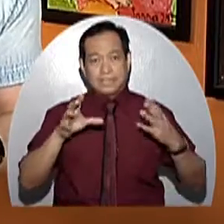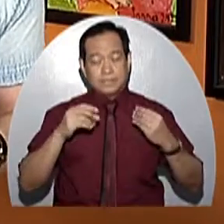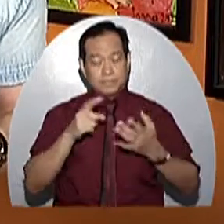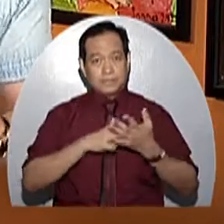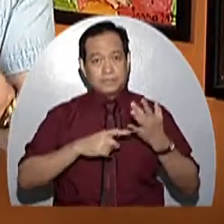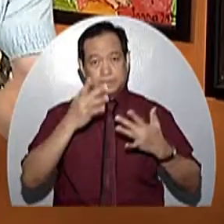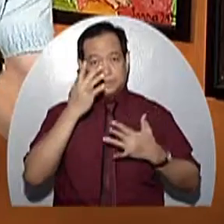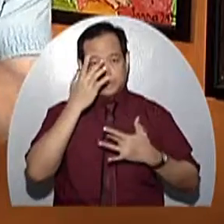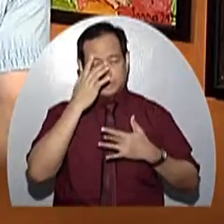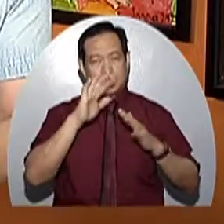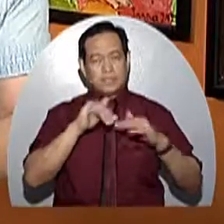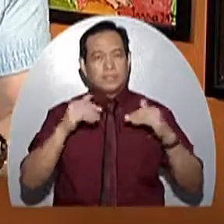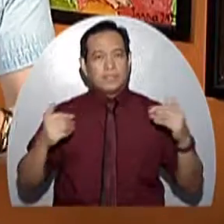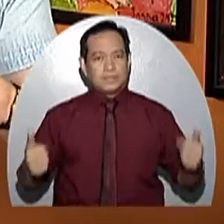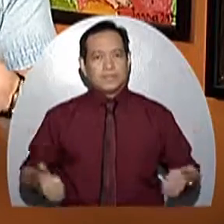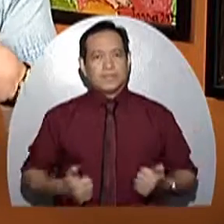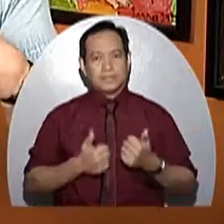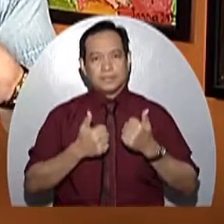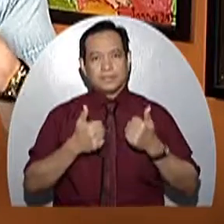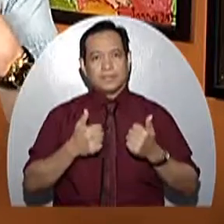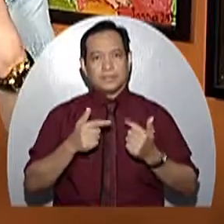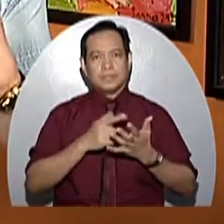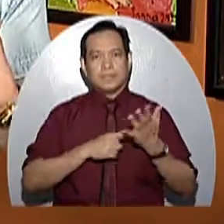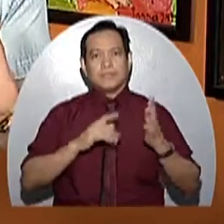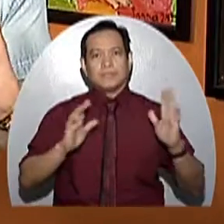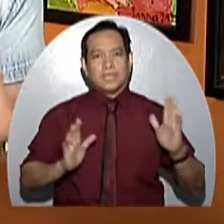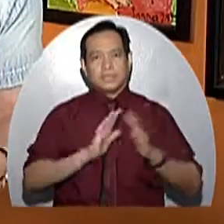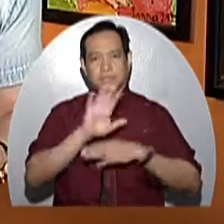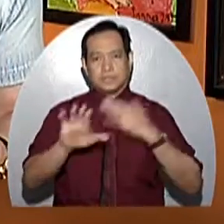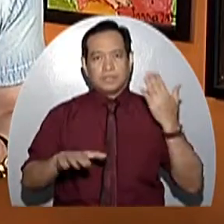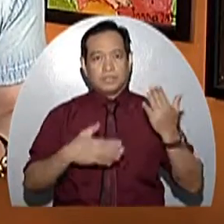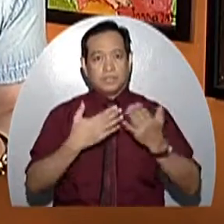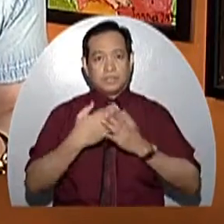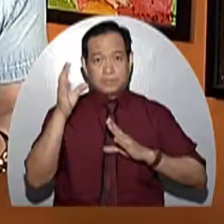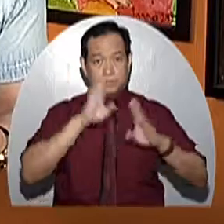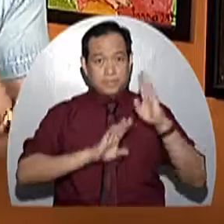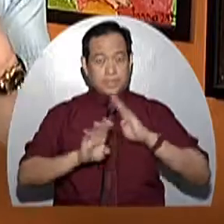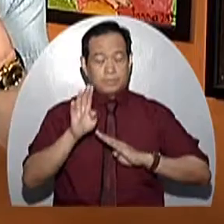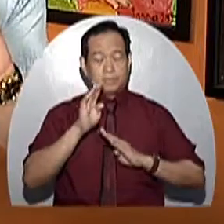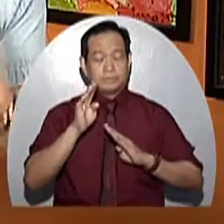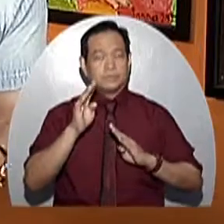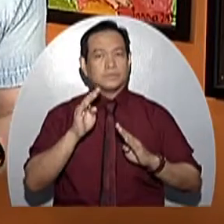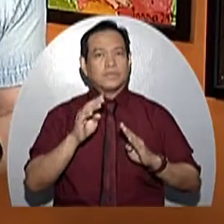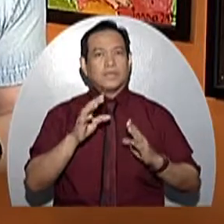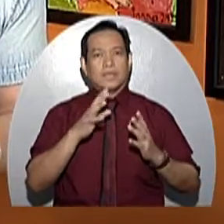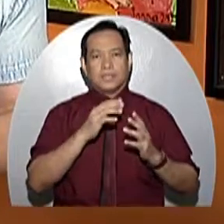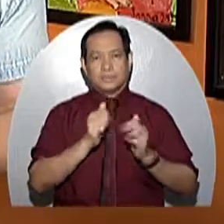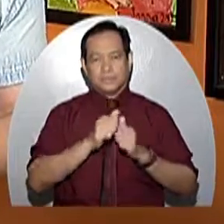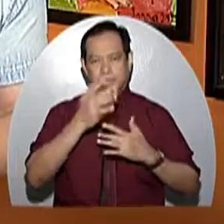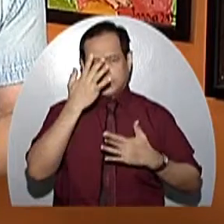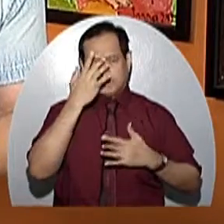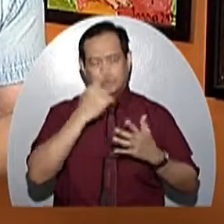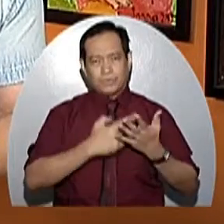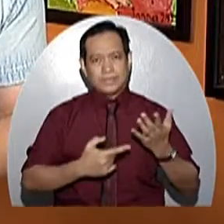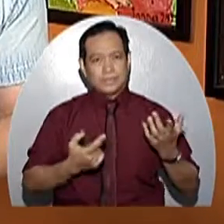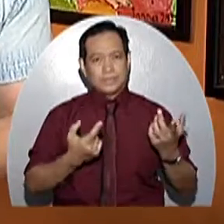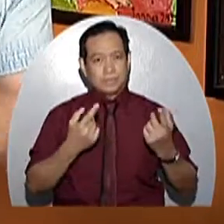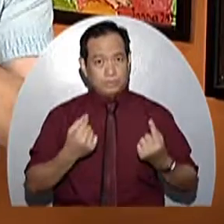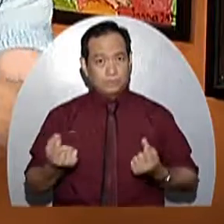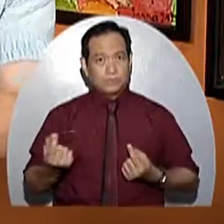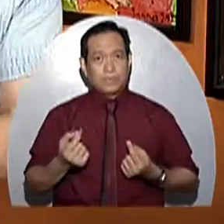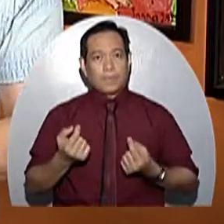Emelyn? Paano niya hinaharap yung mga problemang pang-araw-araw? At sa sakit niya, ano ang magagawa